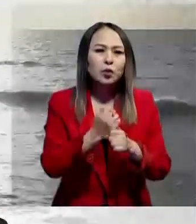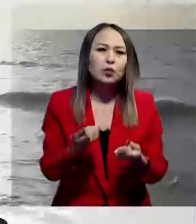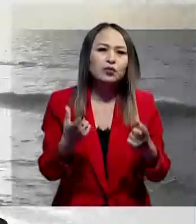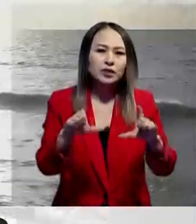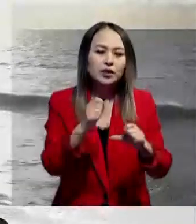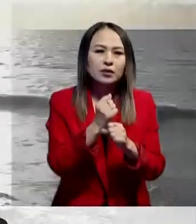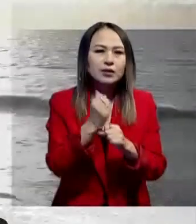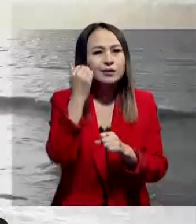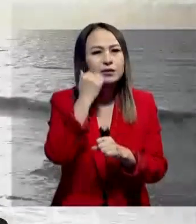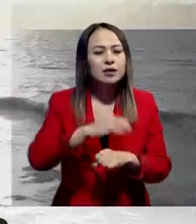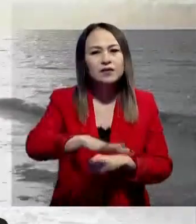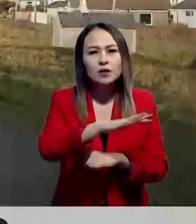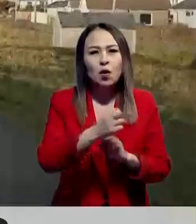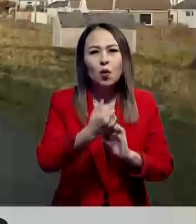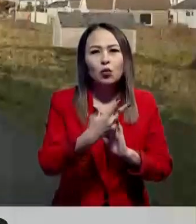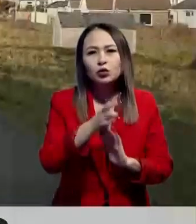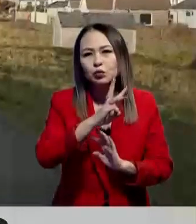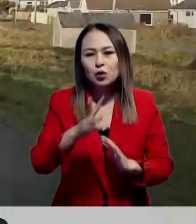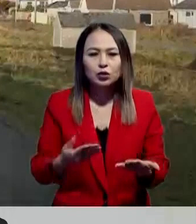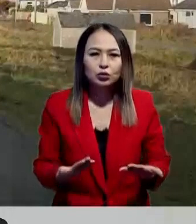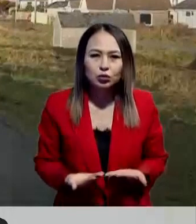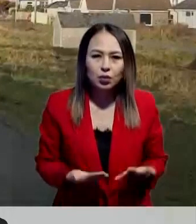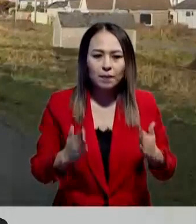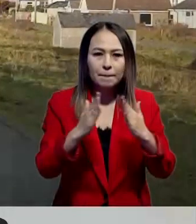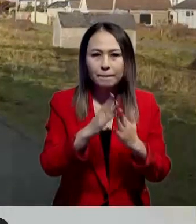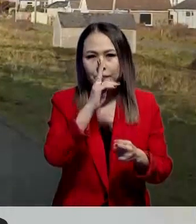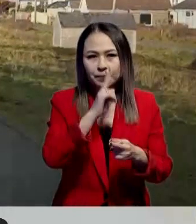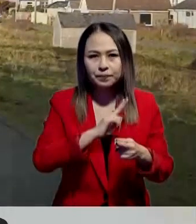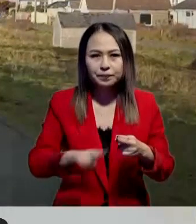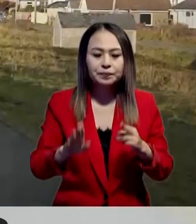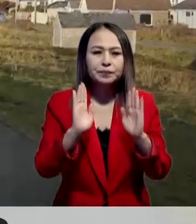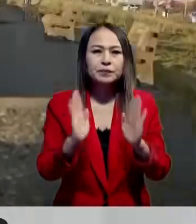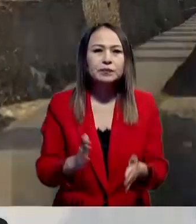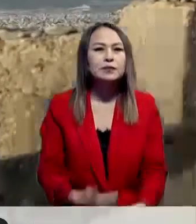ұлғаюынан кәрі құрлықта 13 миллион тұрғын баспанасынан айырылады деген болжам бар.